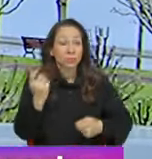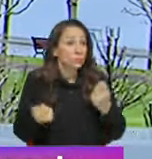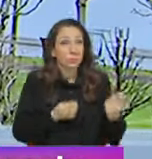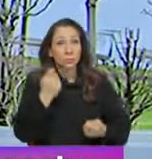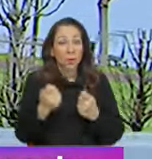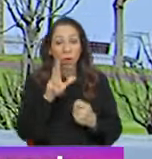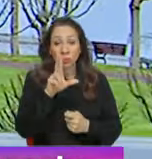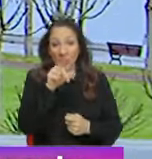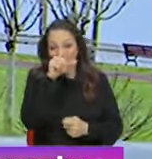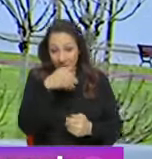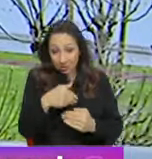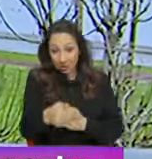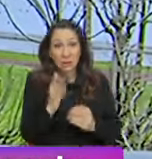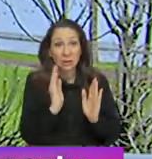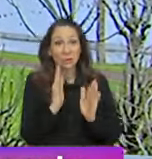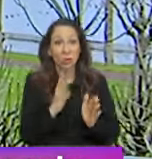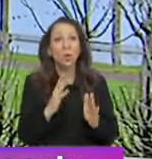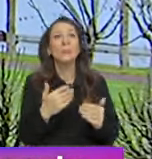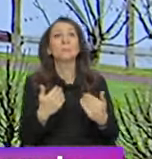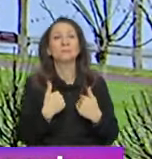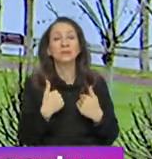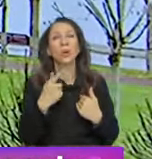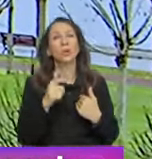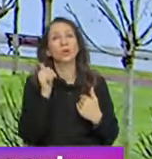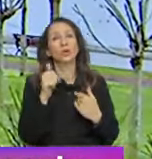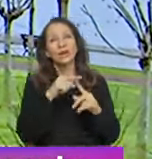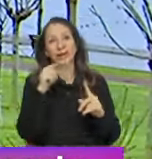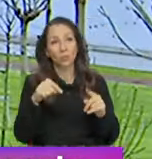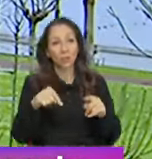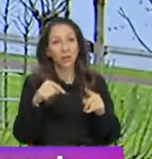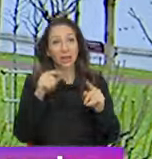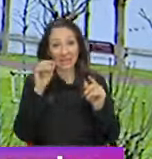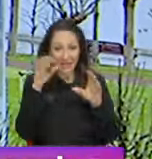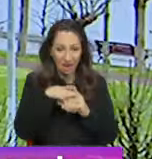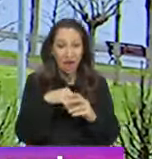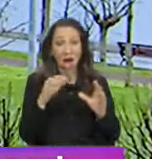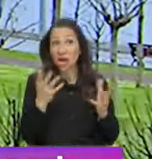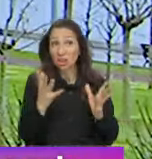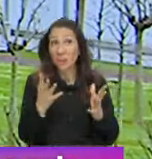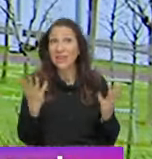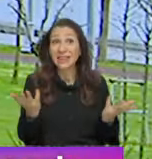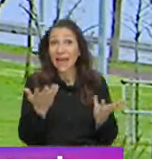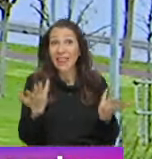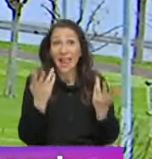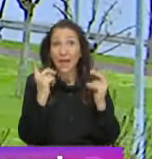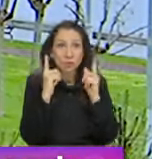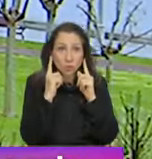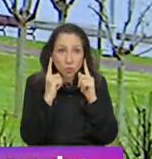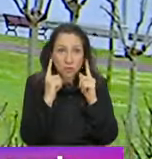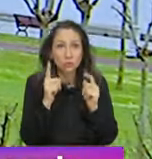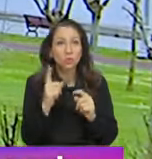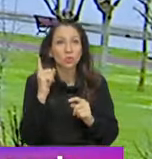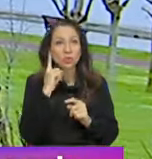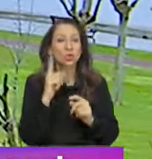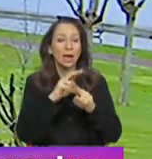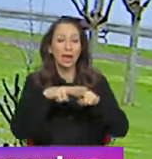31 Mart tarihine doğru ilerliyor ve biz o güne kadar bugün dahil o güne kadar acaba daha neler duyacağız bunu da